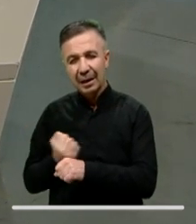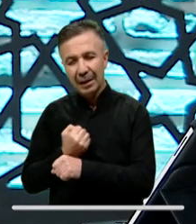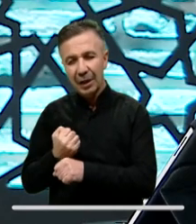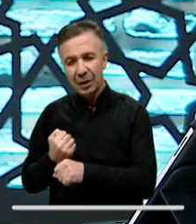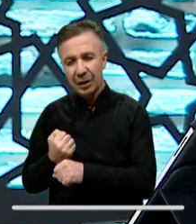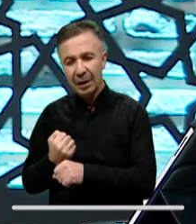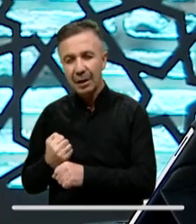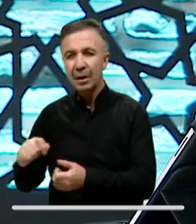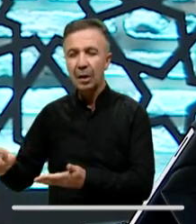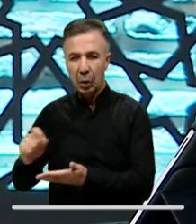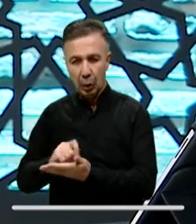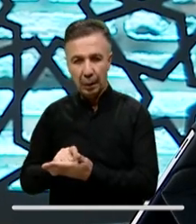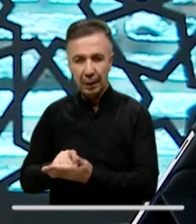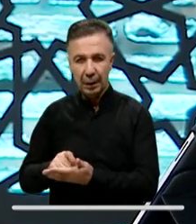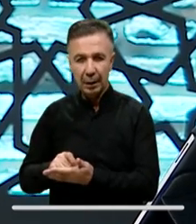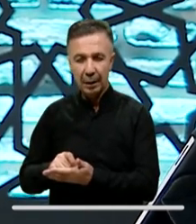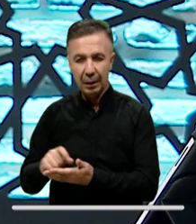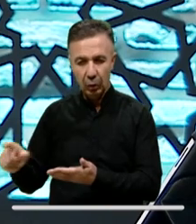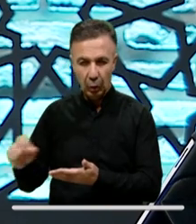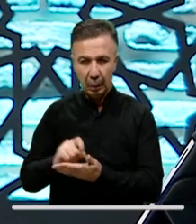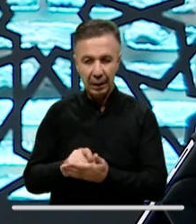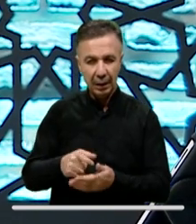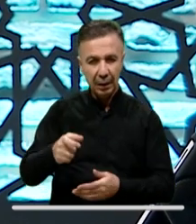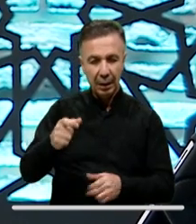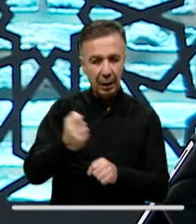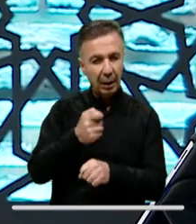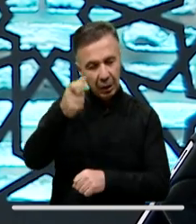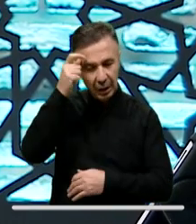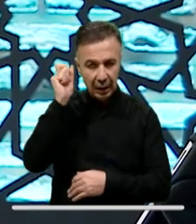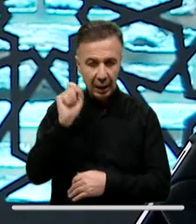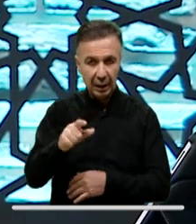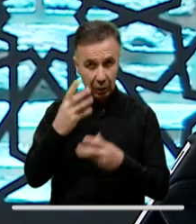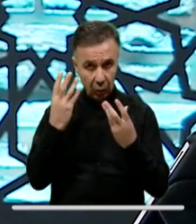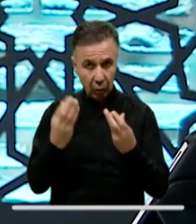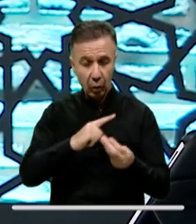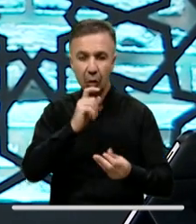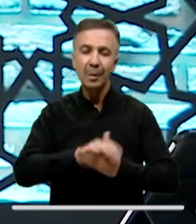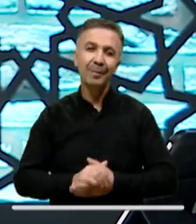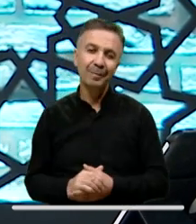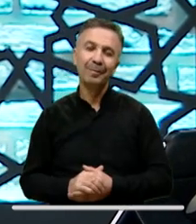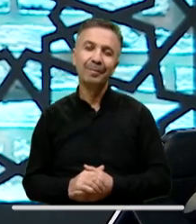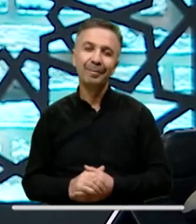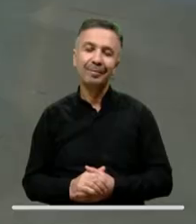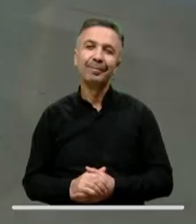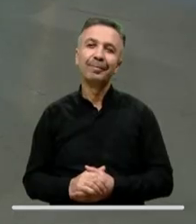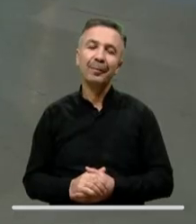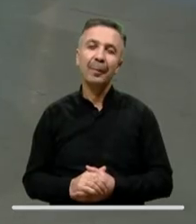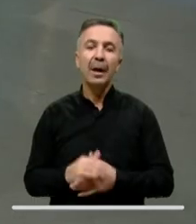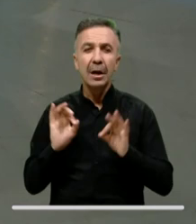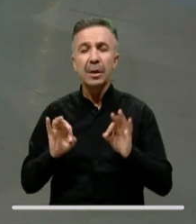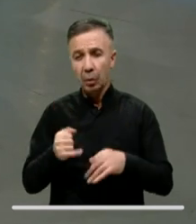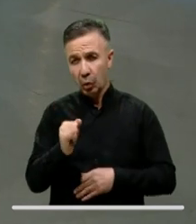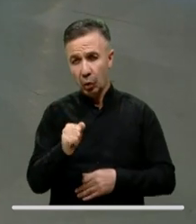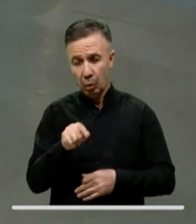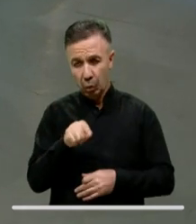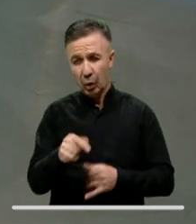Allah kabul etsin. Amasya'ya selam ederiz. Duanızı eksik etmeyin. Hayırlı akşamlarınız olsun. Evet. Ne dersiniz hocam? Şimdi bu